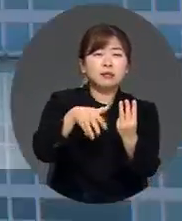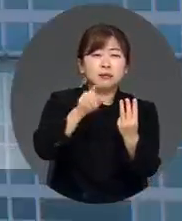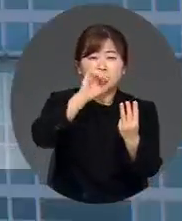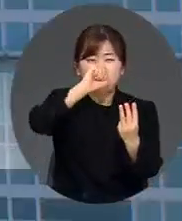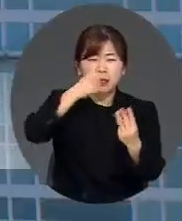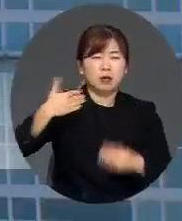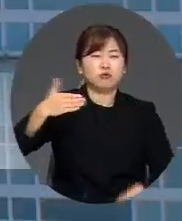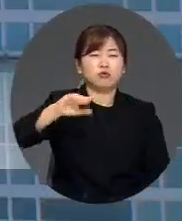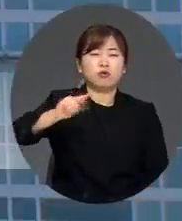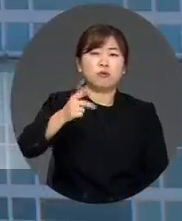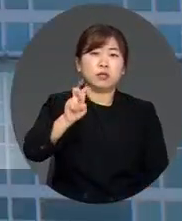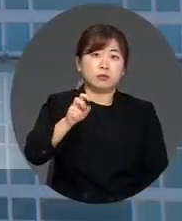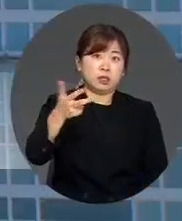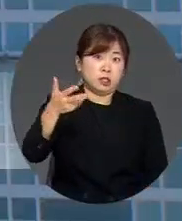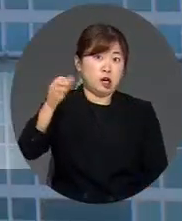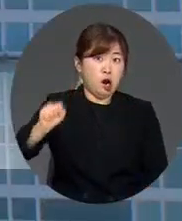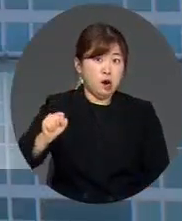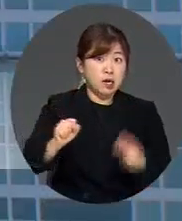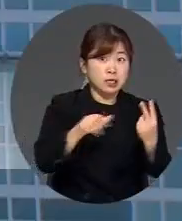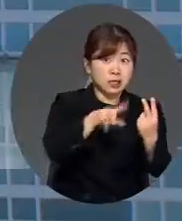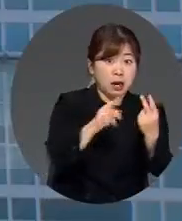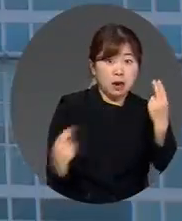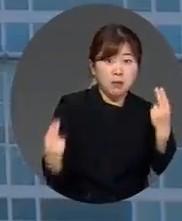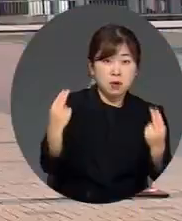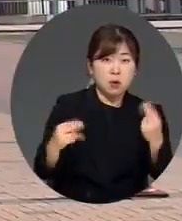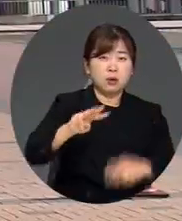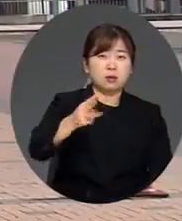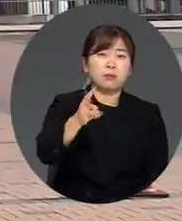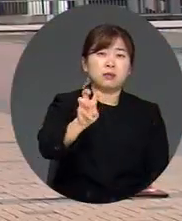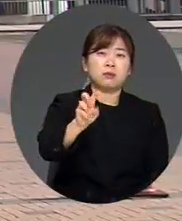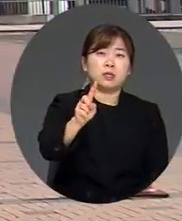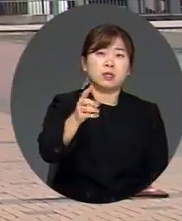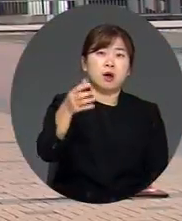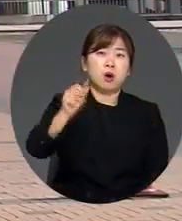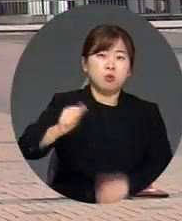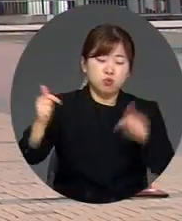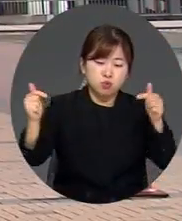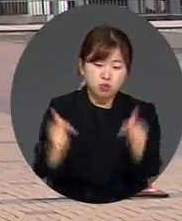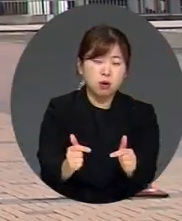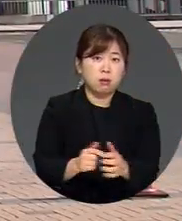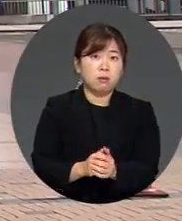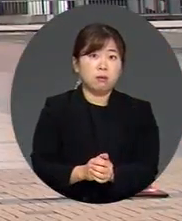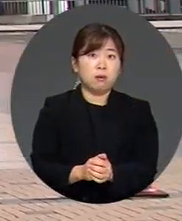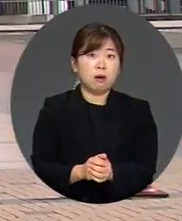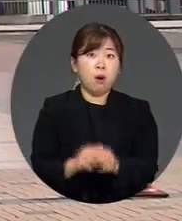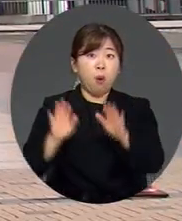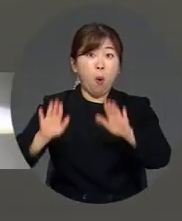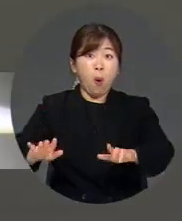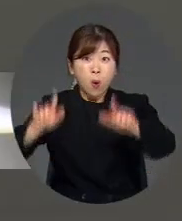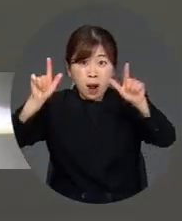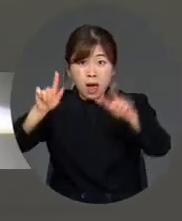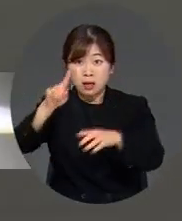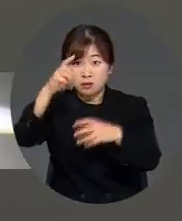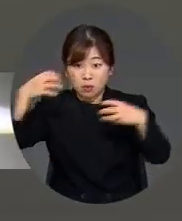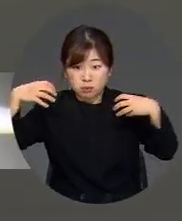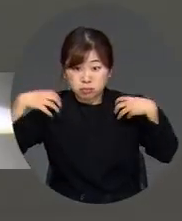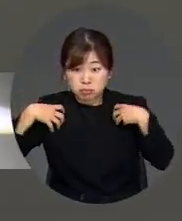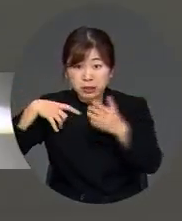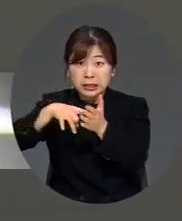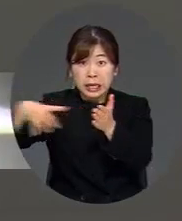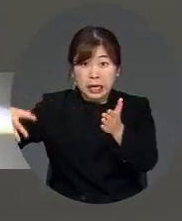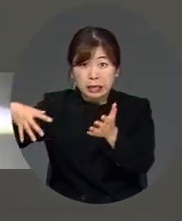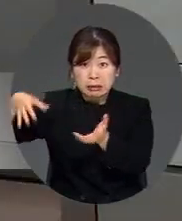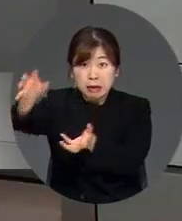2차 추경보다 331억 원이나 줄었습니다. 올해 국세 수입이 60조나 편건하면서 지방 교부세가